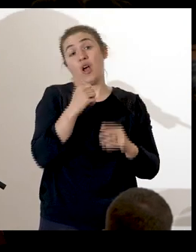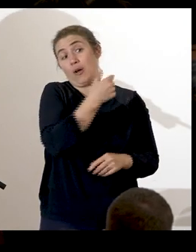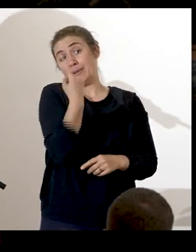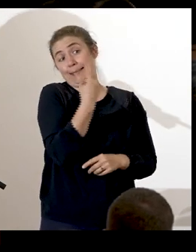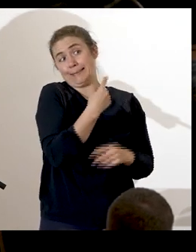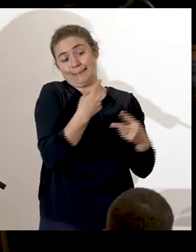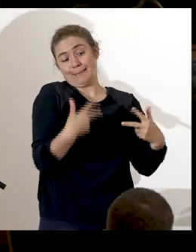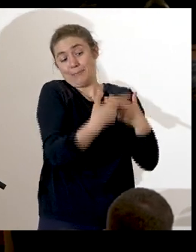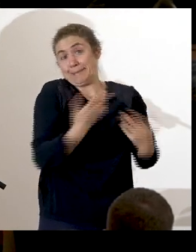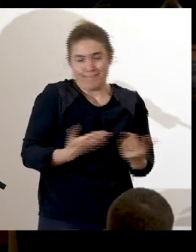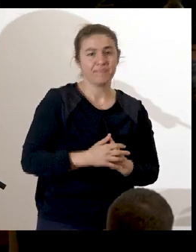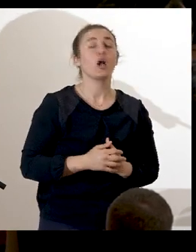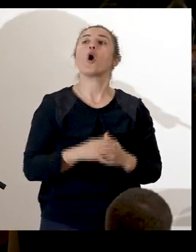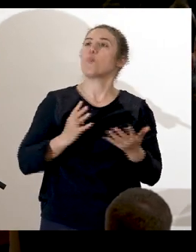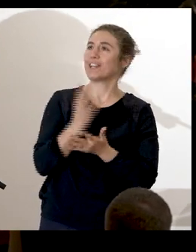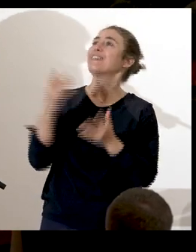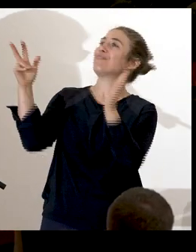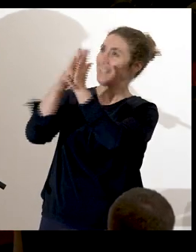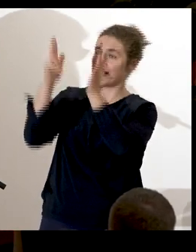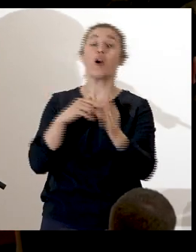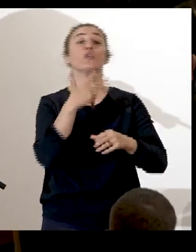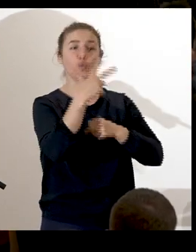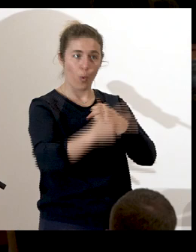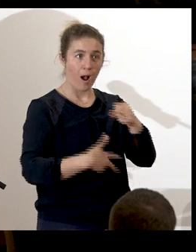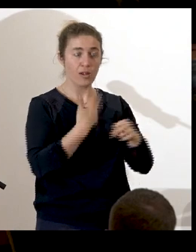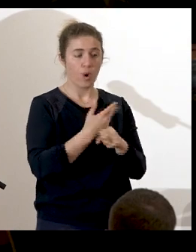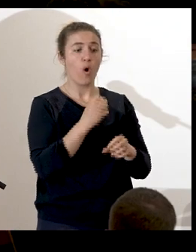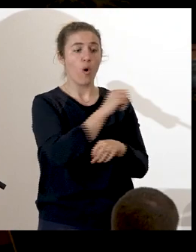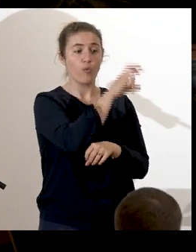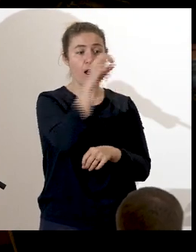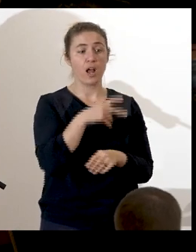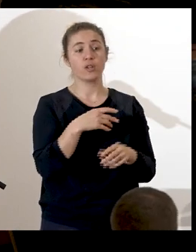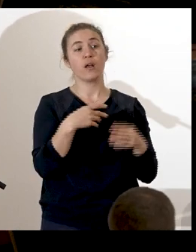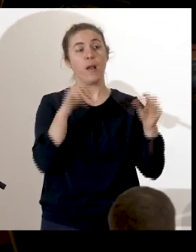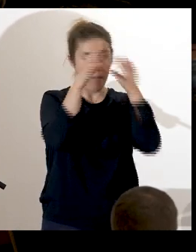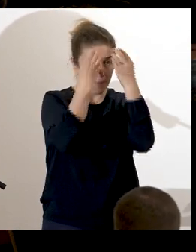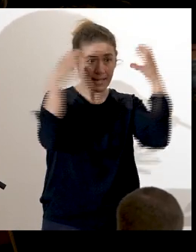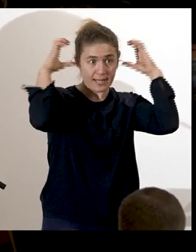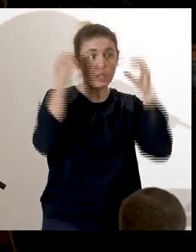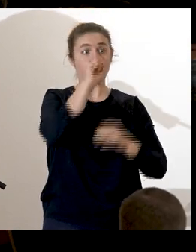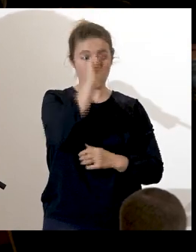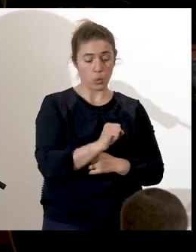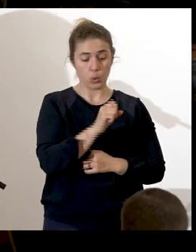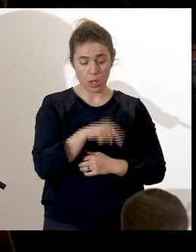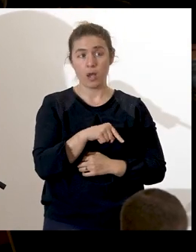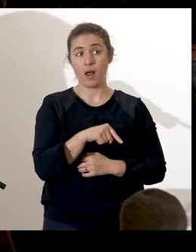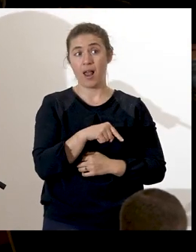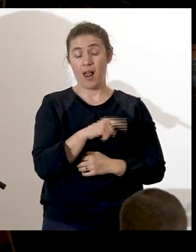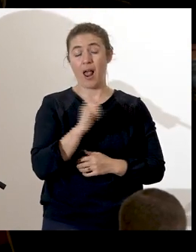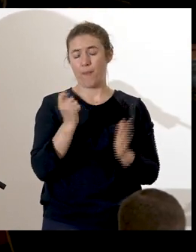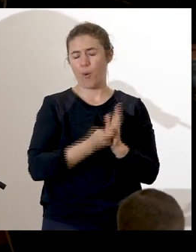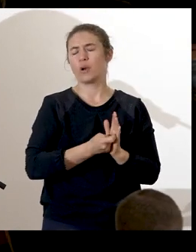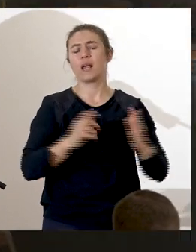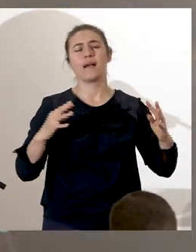Le projet est accepté et il va voyager pendant 3 ans dans la moitié sud du pays, alors en proie à une puissante guerre